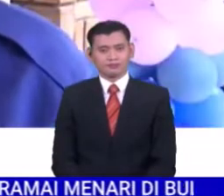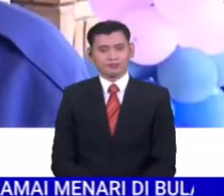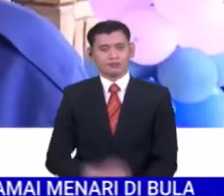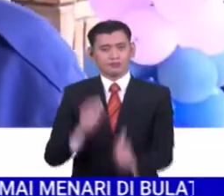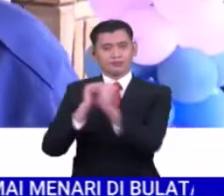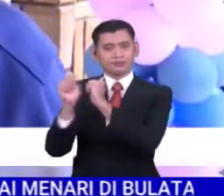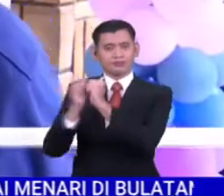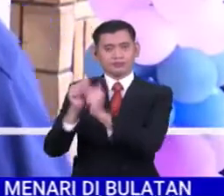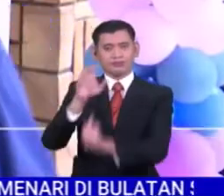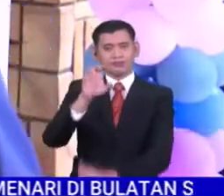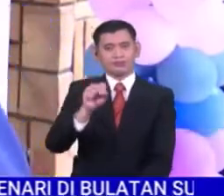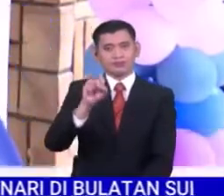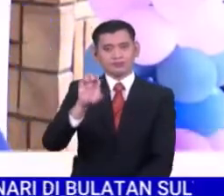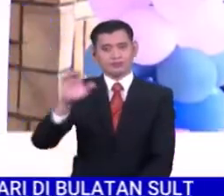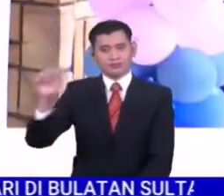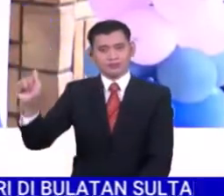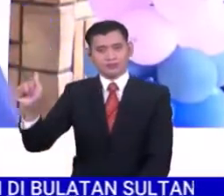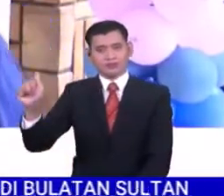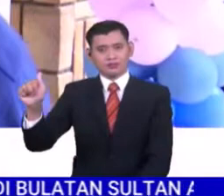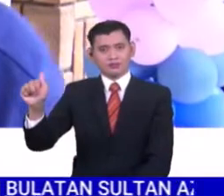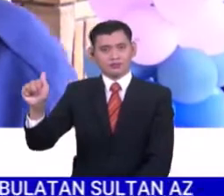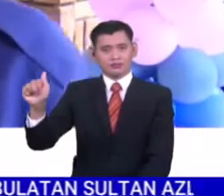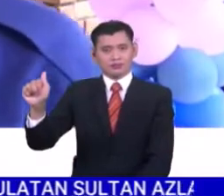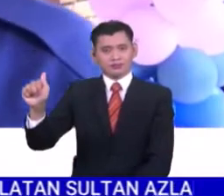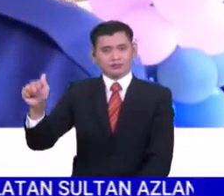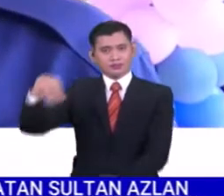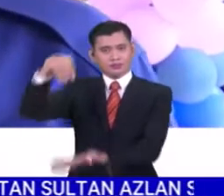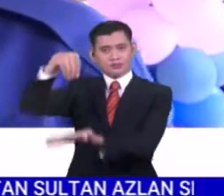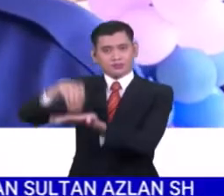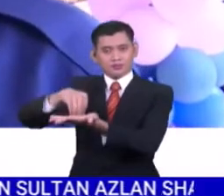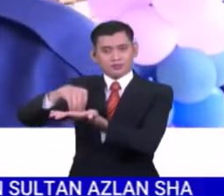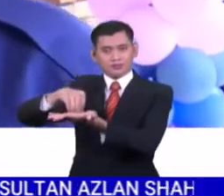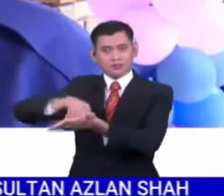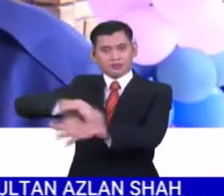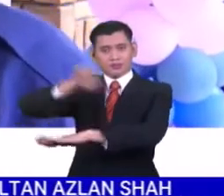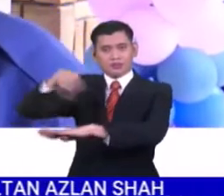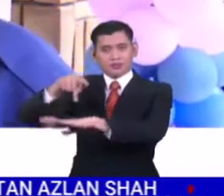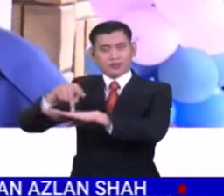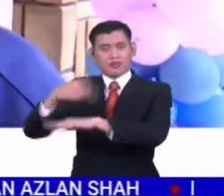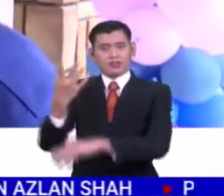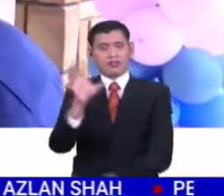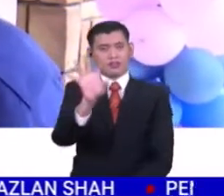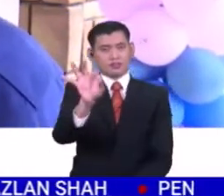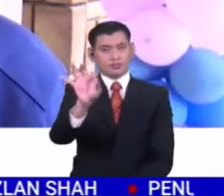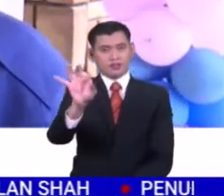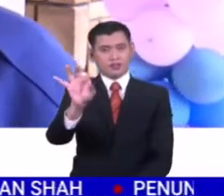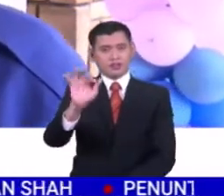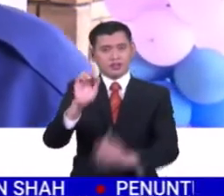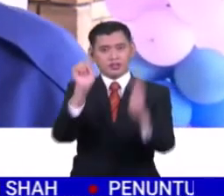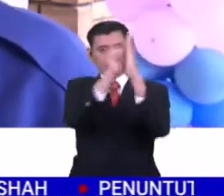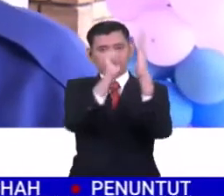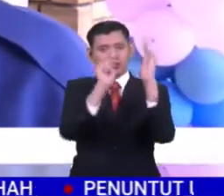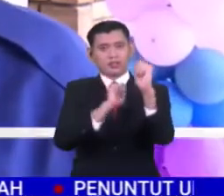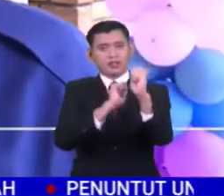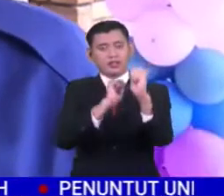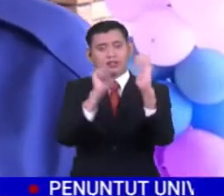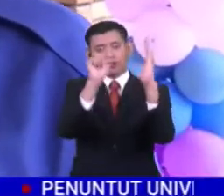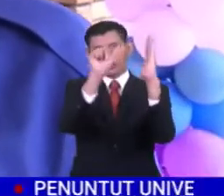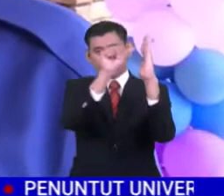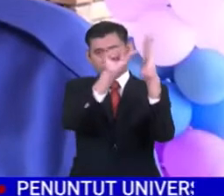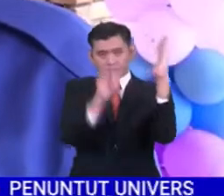Sukan C di Filipina, walaupun hanya 9 acara yang dipertandingkan, kita menang 2. Satu keputusan yang